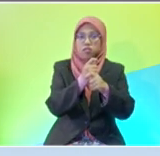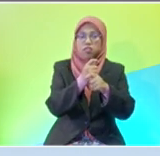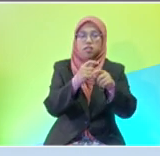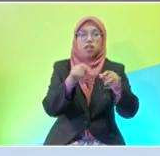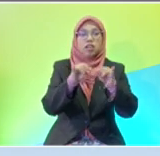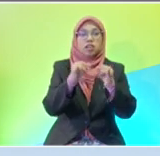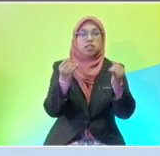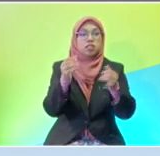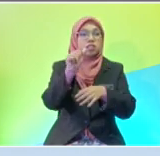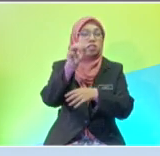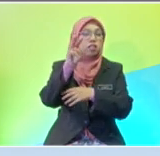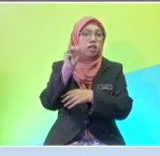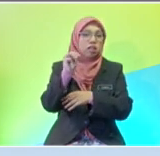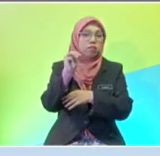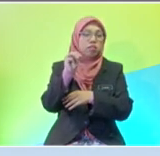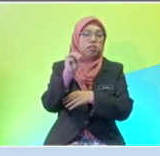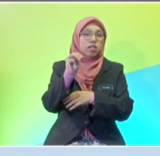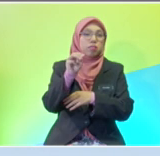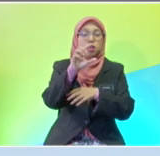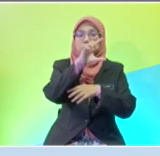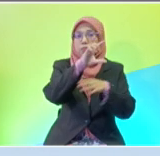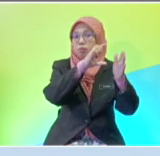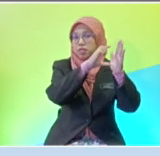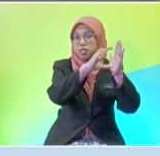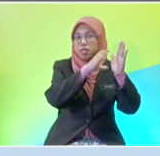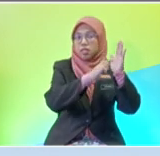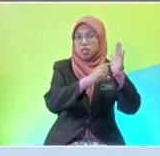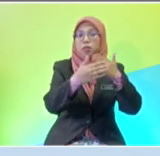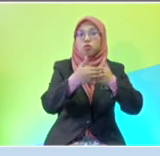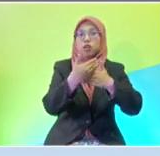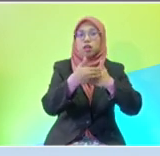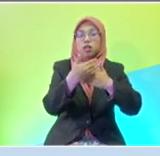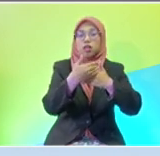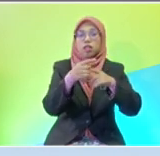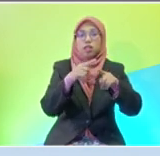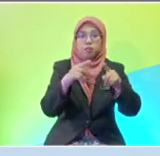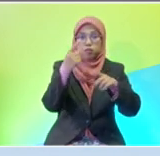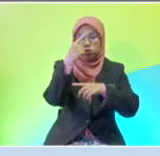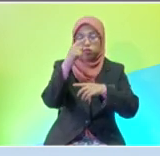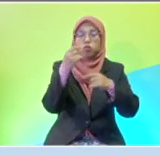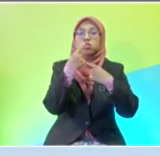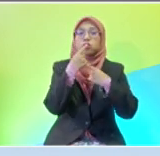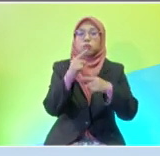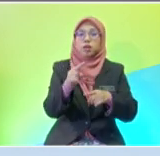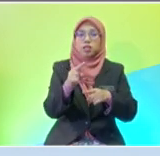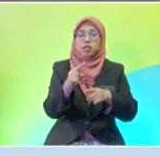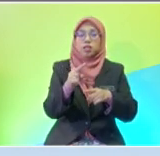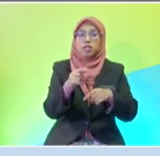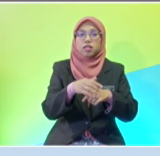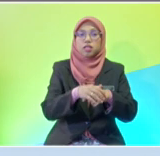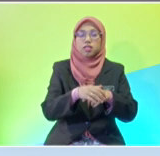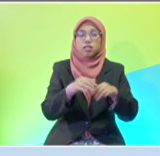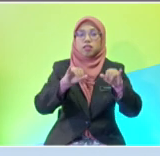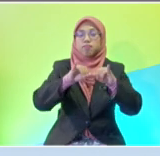yang petikan saja yang mudah tapi untuk jawaban Oke so inilah buku